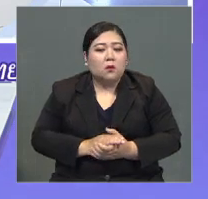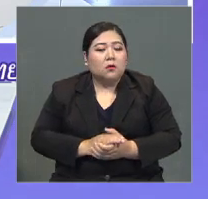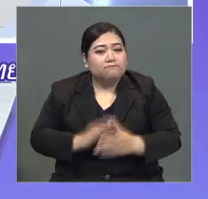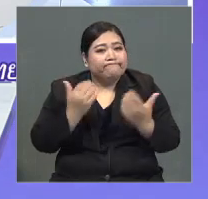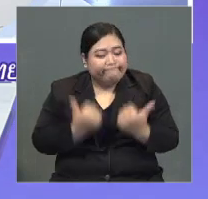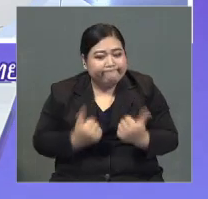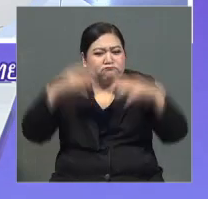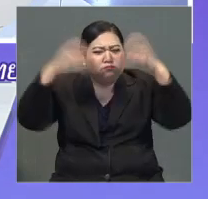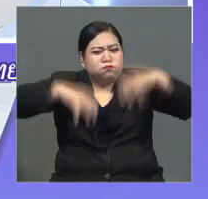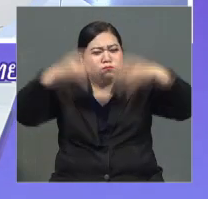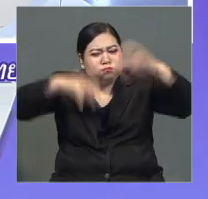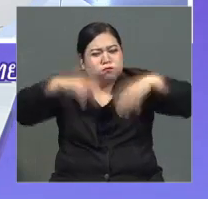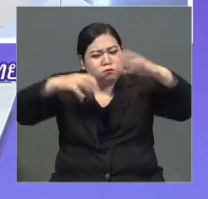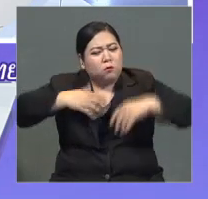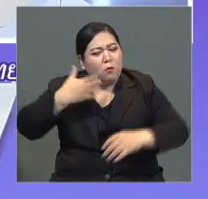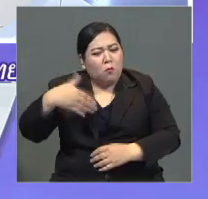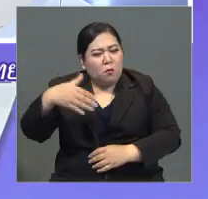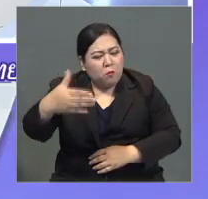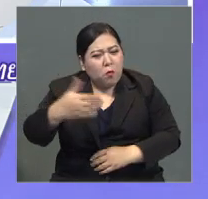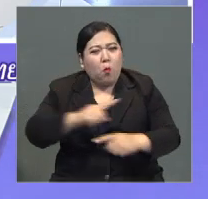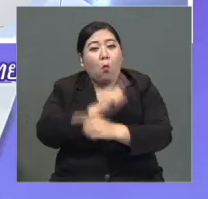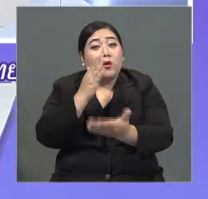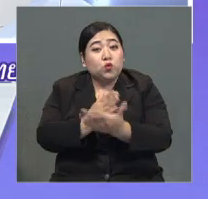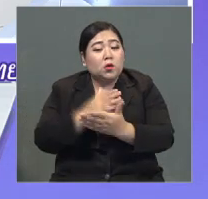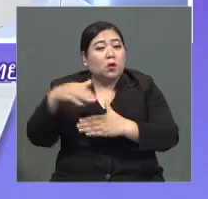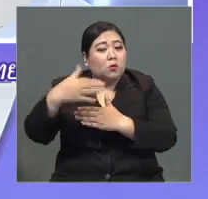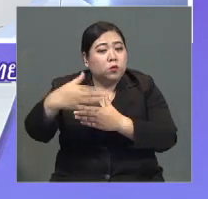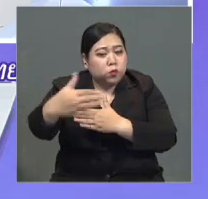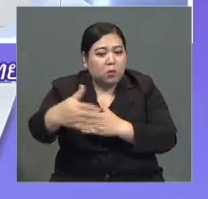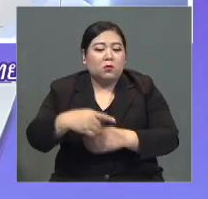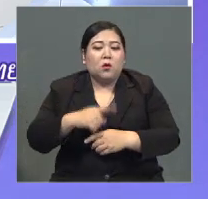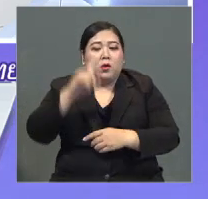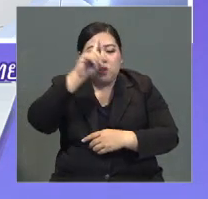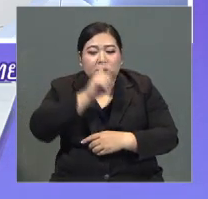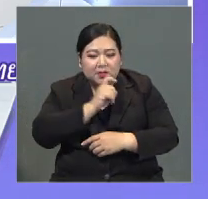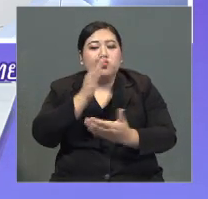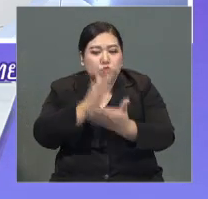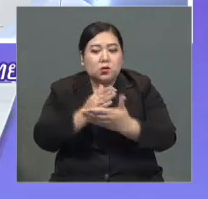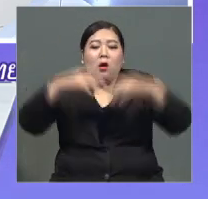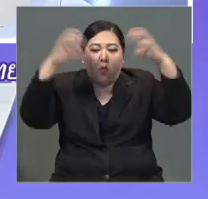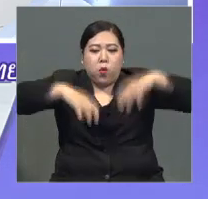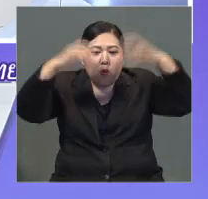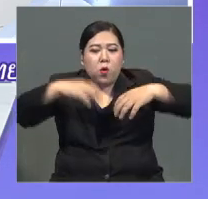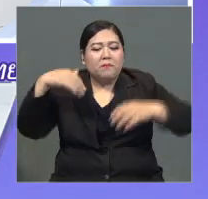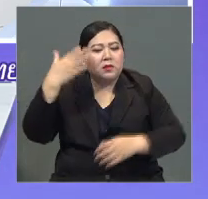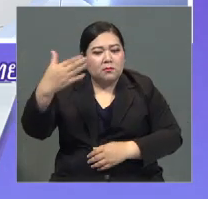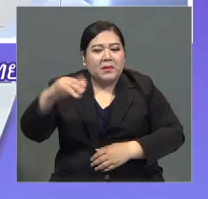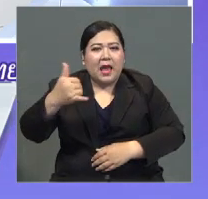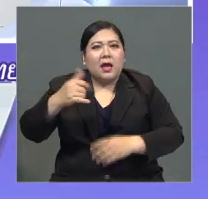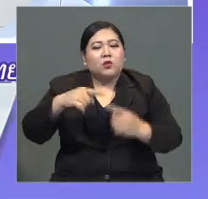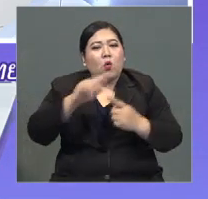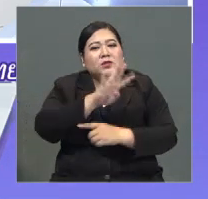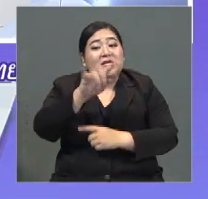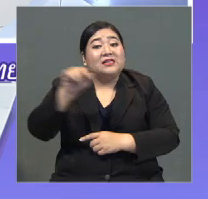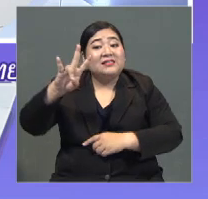งวันสุสับด่าห์นะครัถหยุดยาวนะครั และหลัง mushันยดยาวคงจะเบาลงไปก็